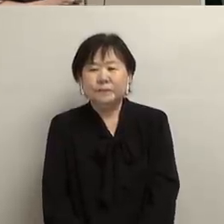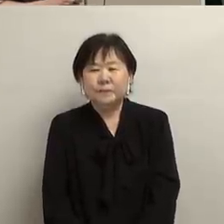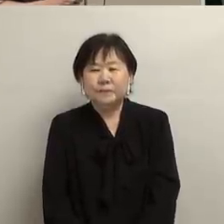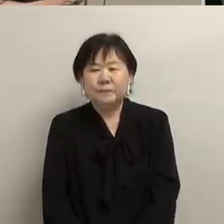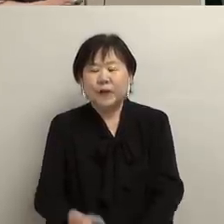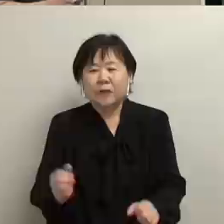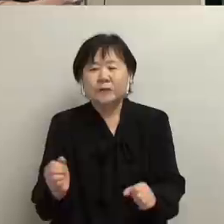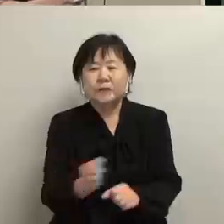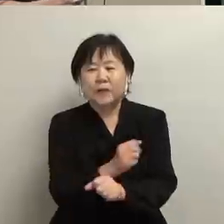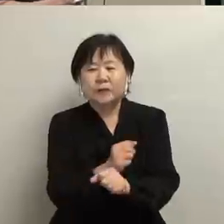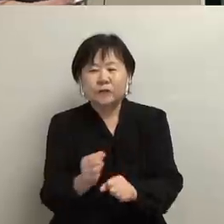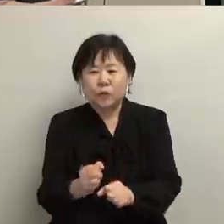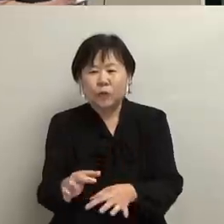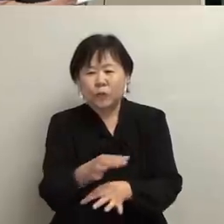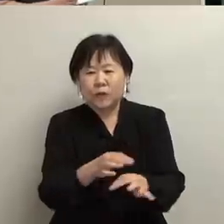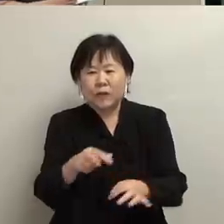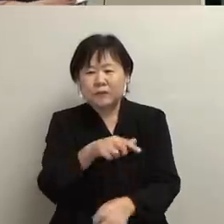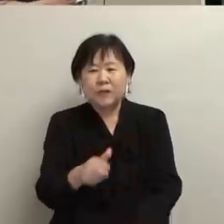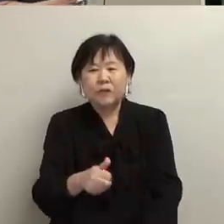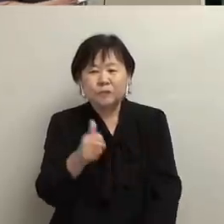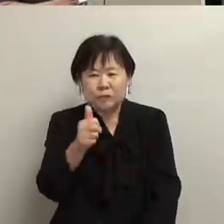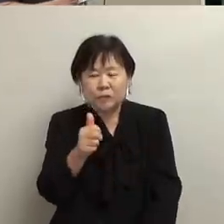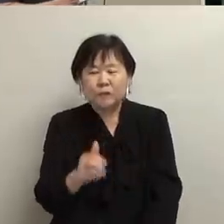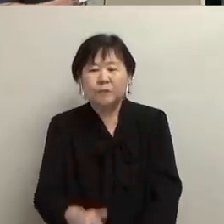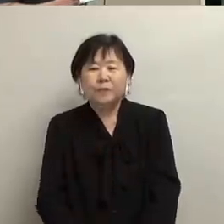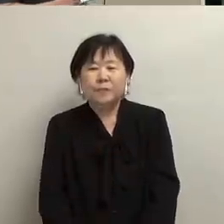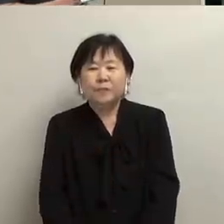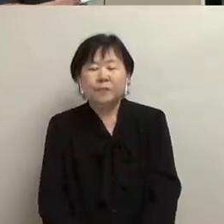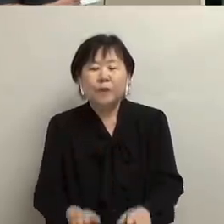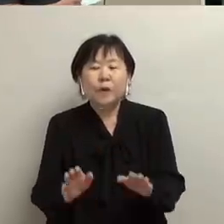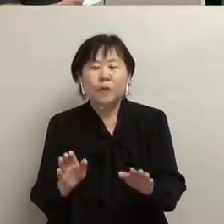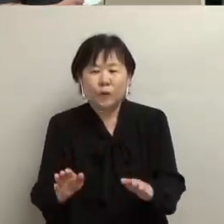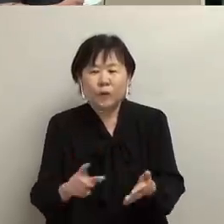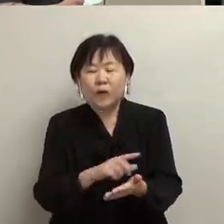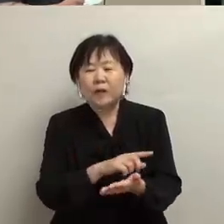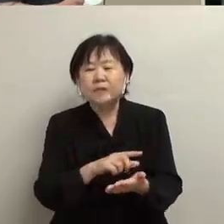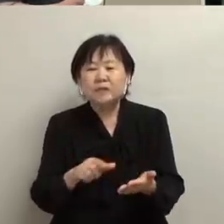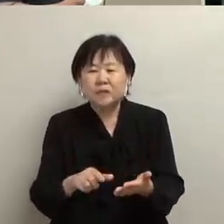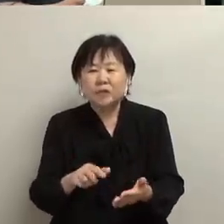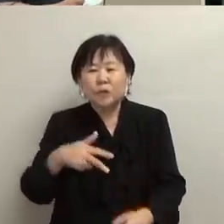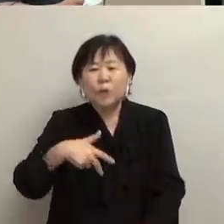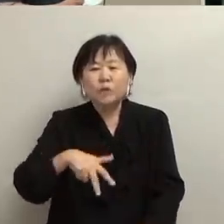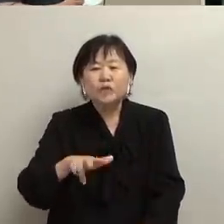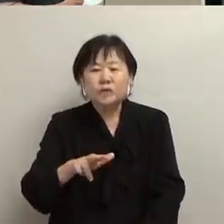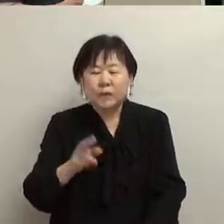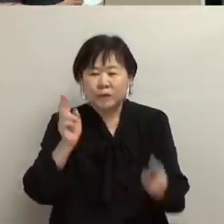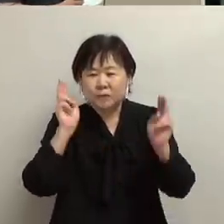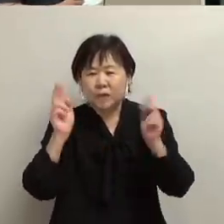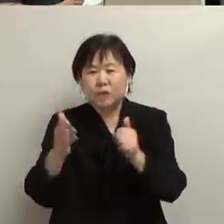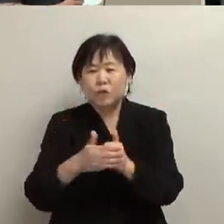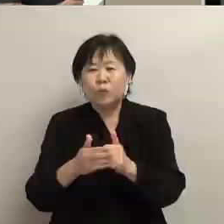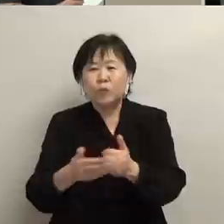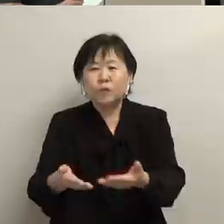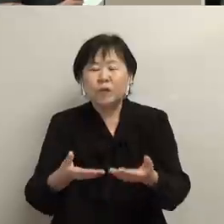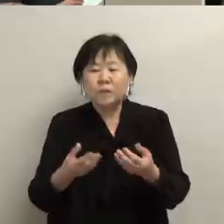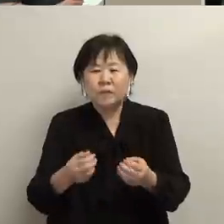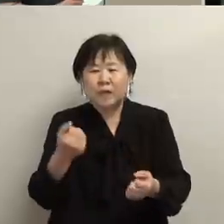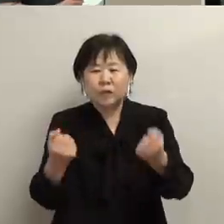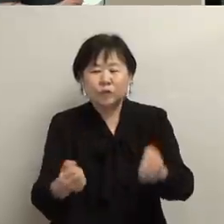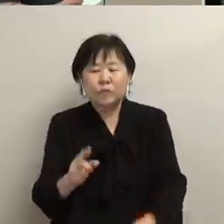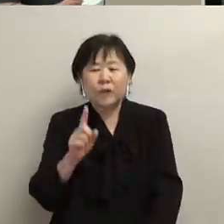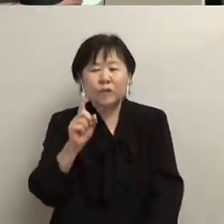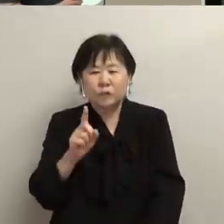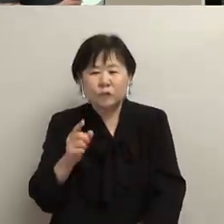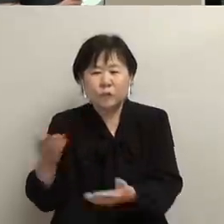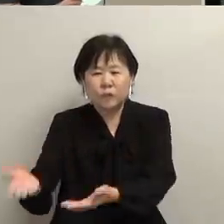ない産業経済部長ですあの今回ですねあの地元のスバル様からご協力いただきまして車両1台ご